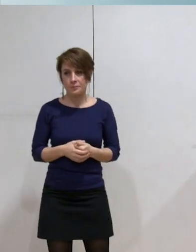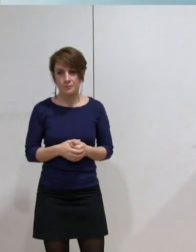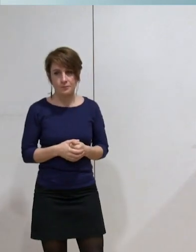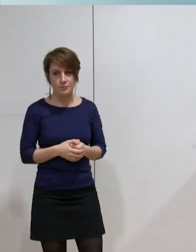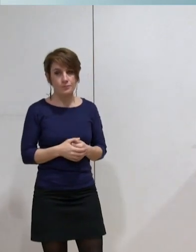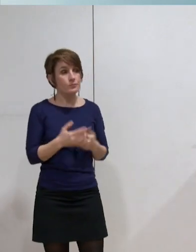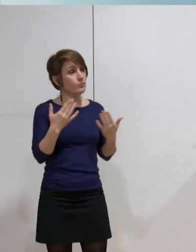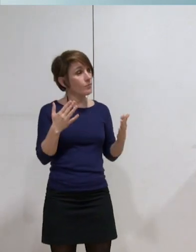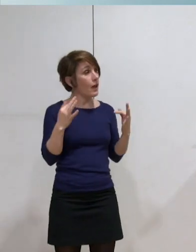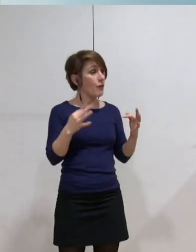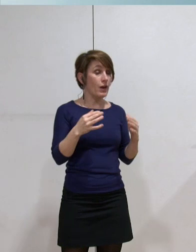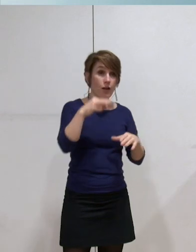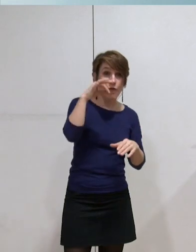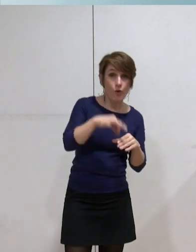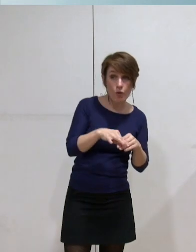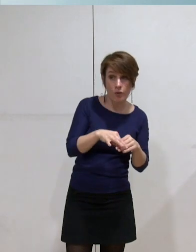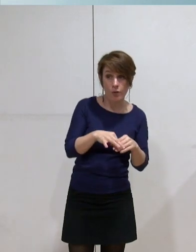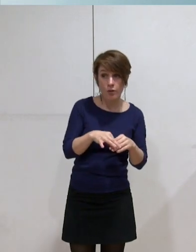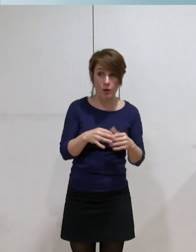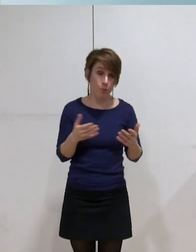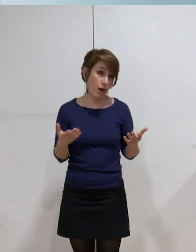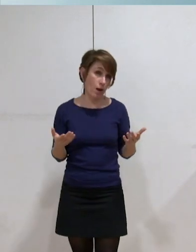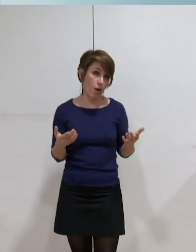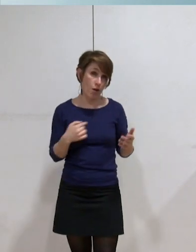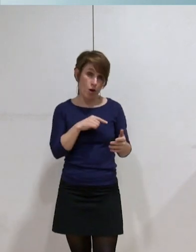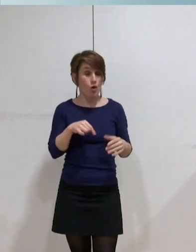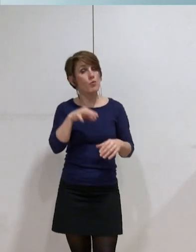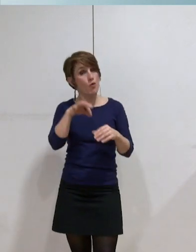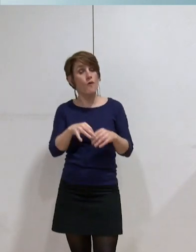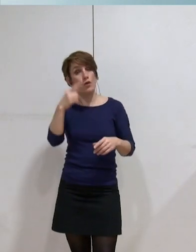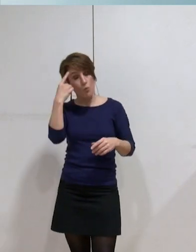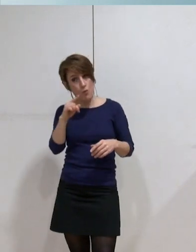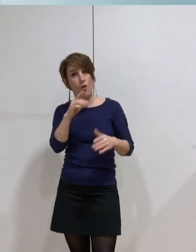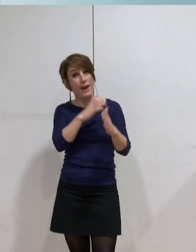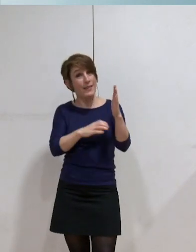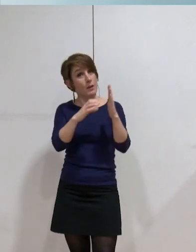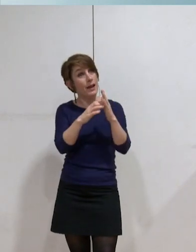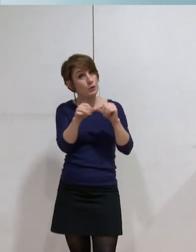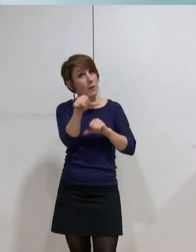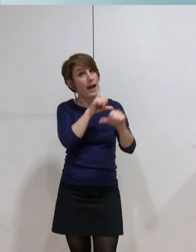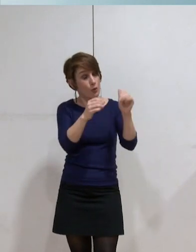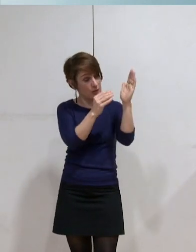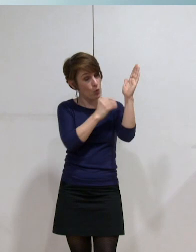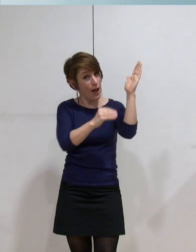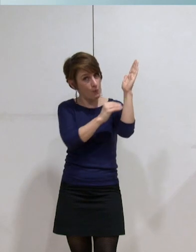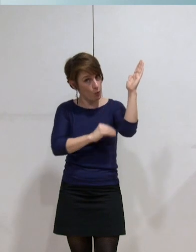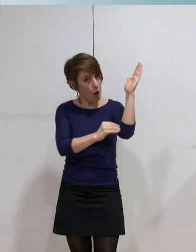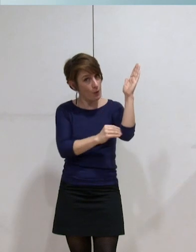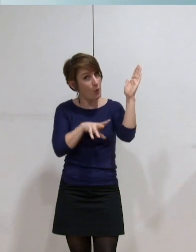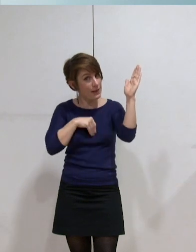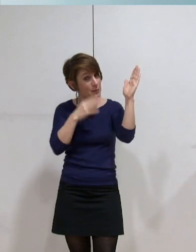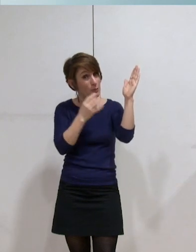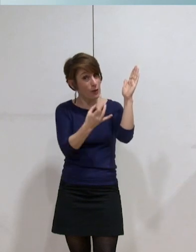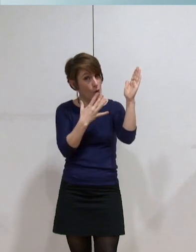pour ce qui est de notre vote on on votera pour la délibération dans le cas où vous acceptez les deux amendements dans le cas contraire on